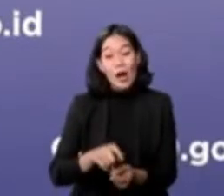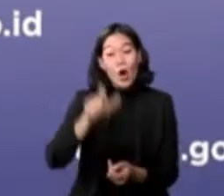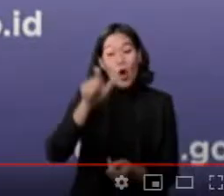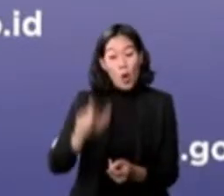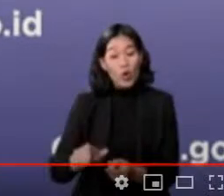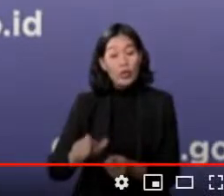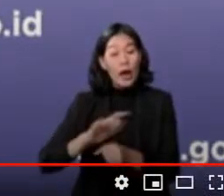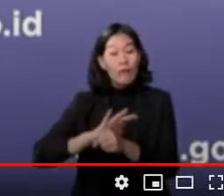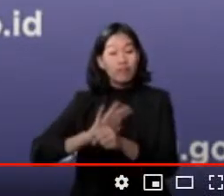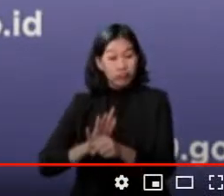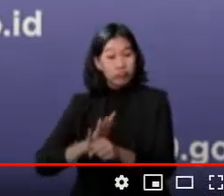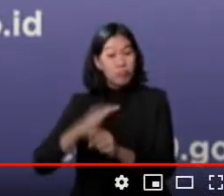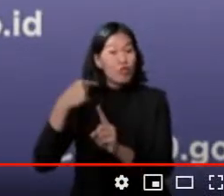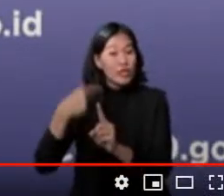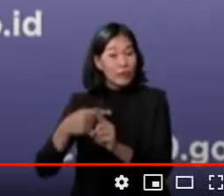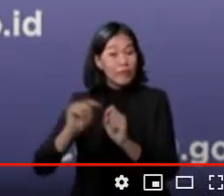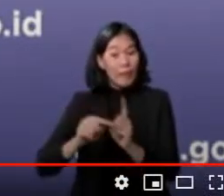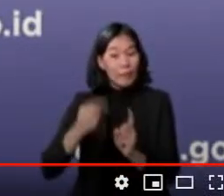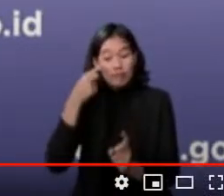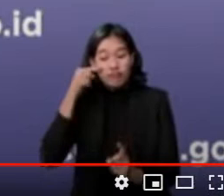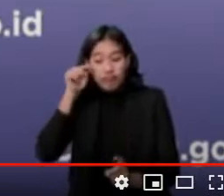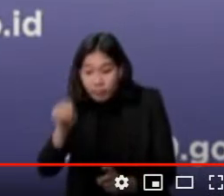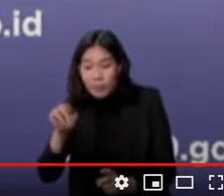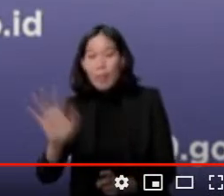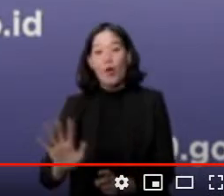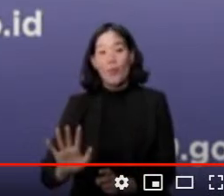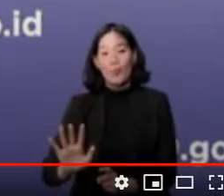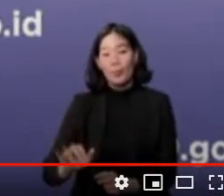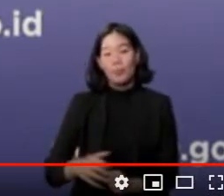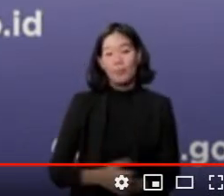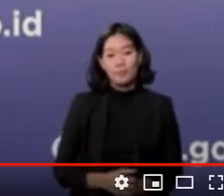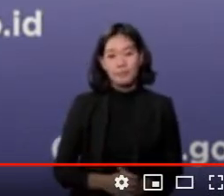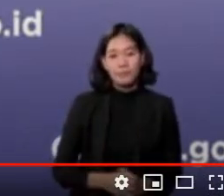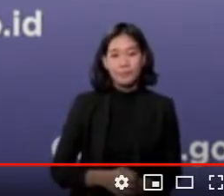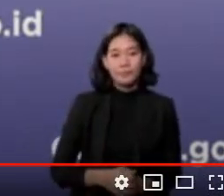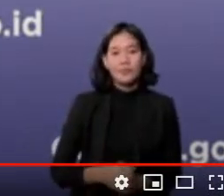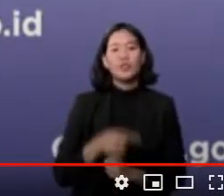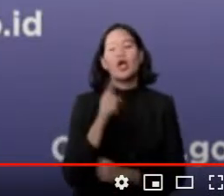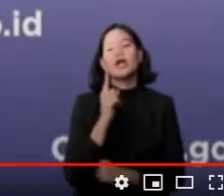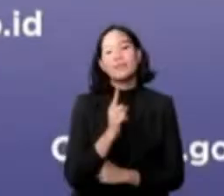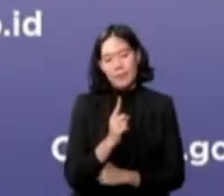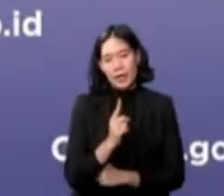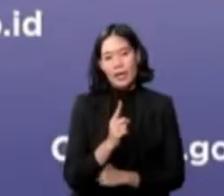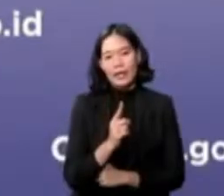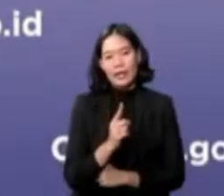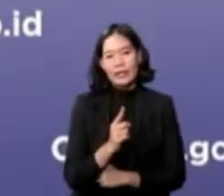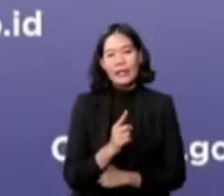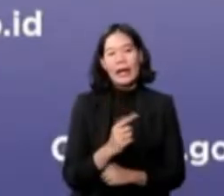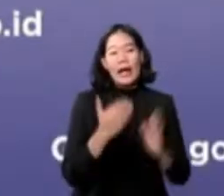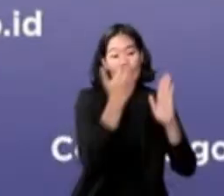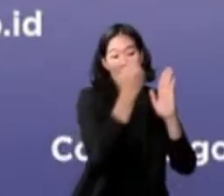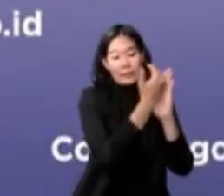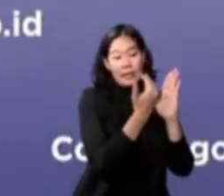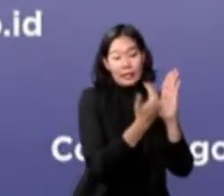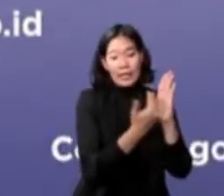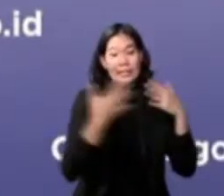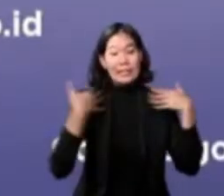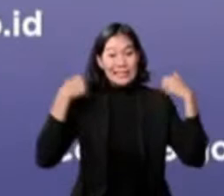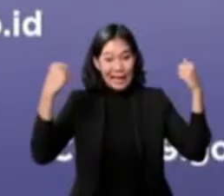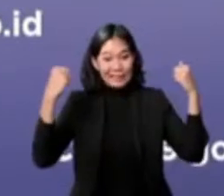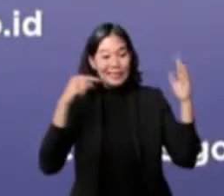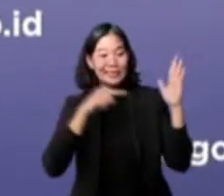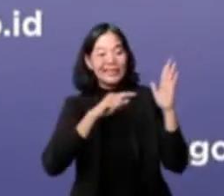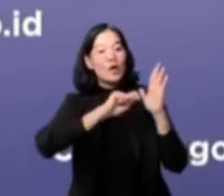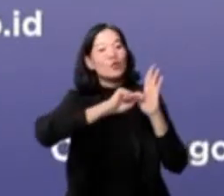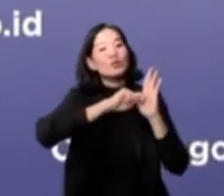kasus positif belum teridentifikasi dan berada di tengah kita. Oleh karena itu, maka protokol kesehatan